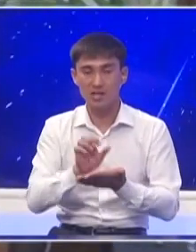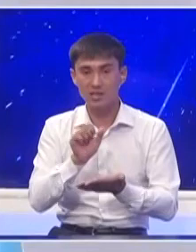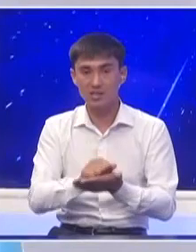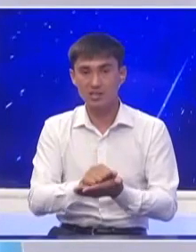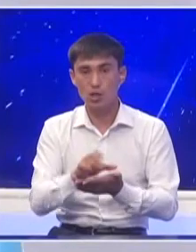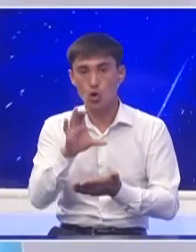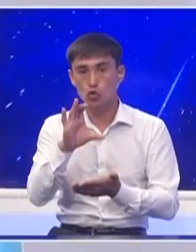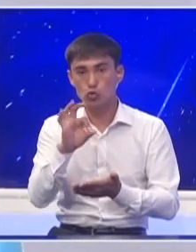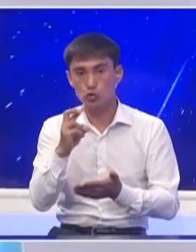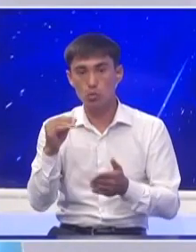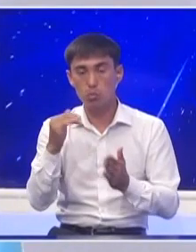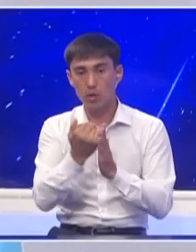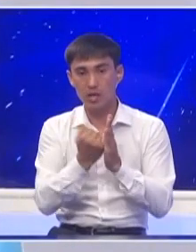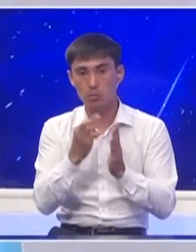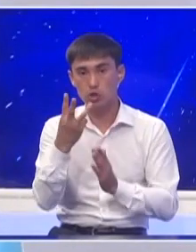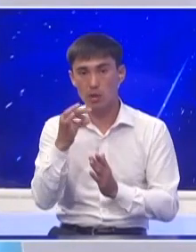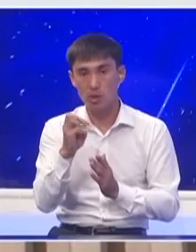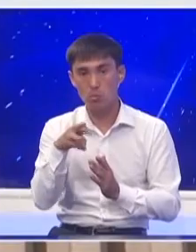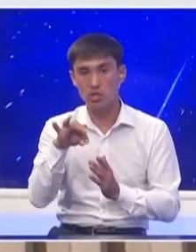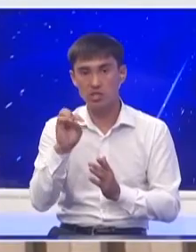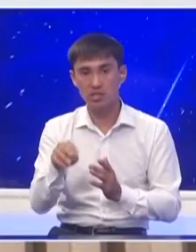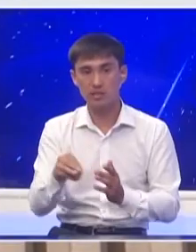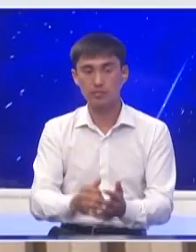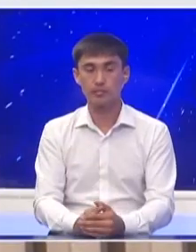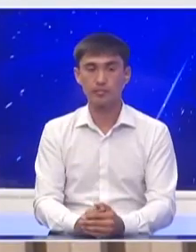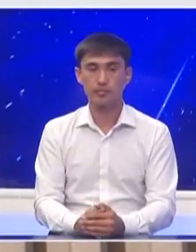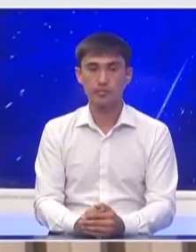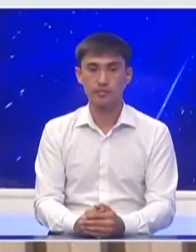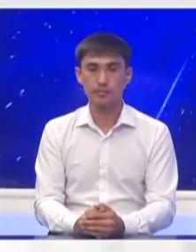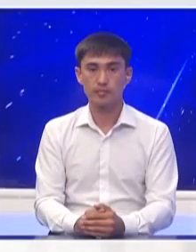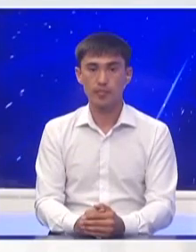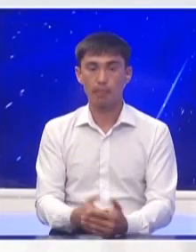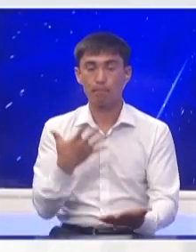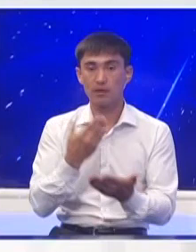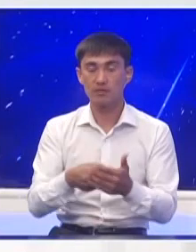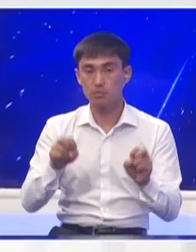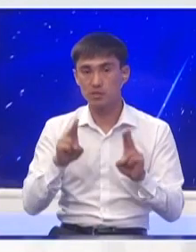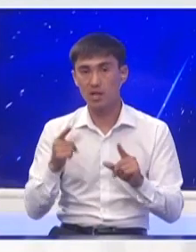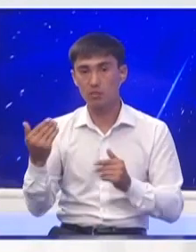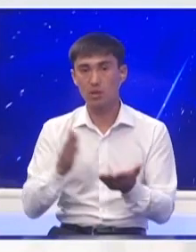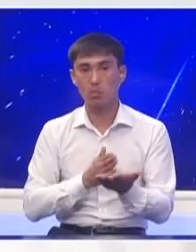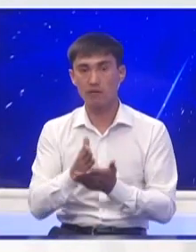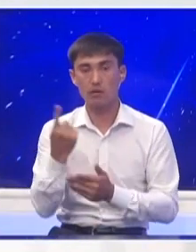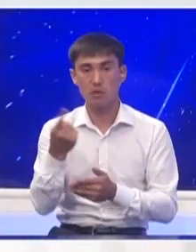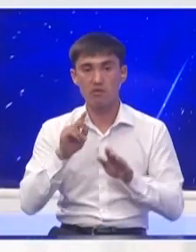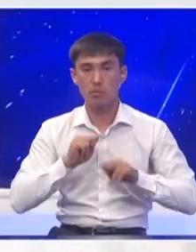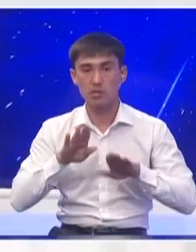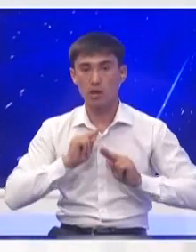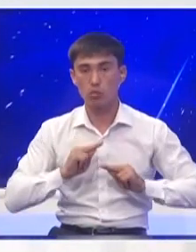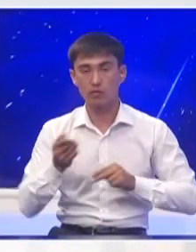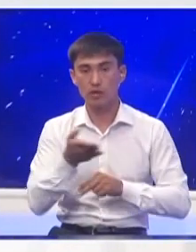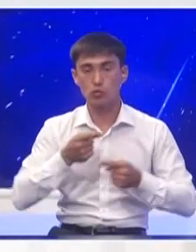и социальных программ Шарбат Мажит. По своей специальности она была направлена на первое место работы в